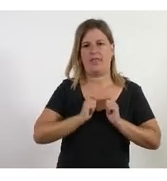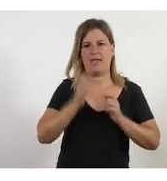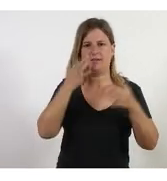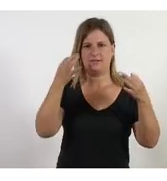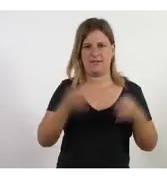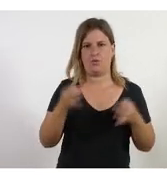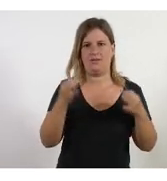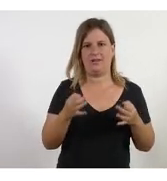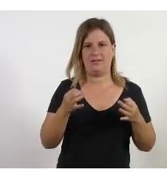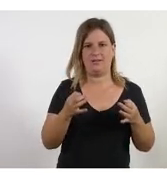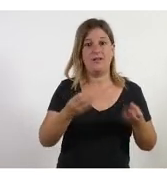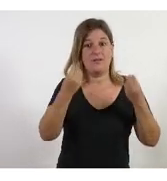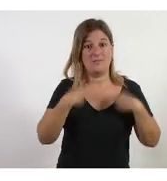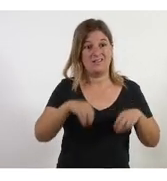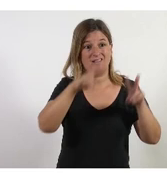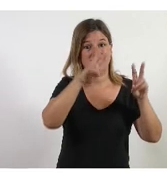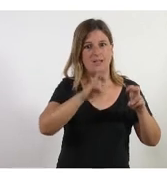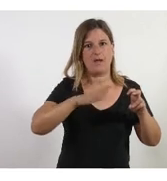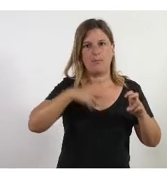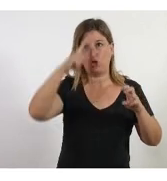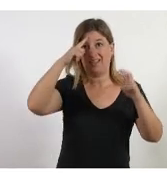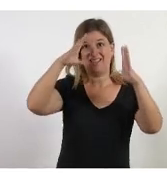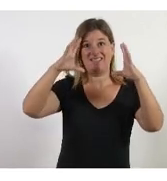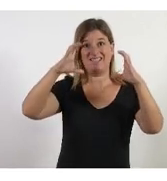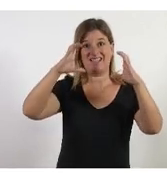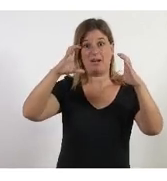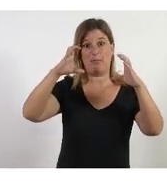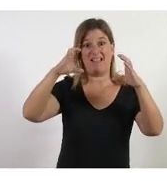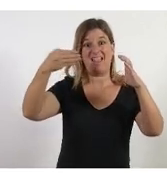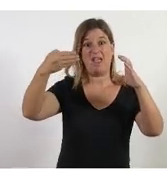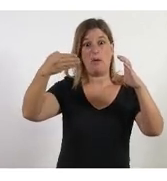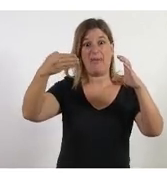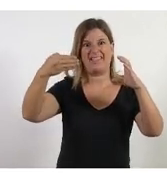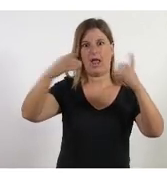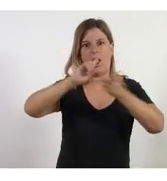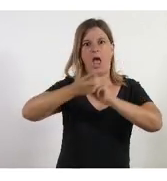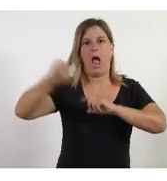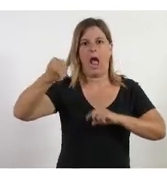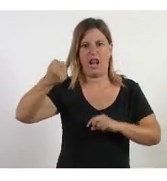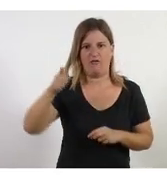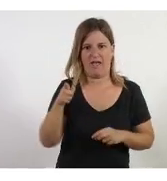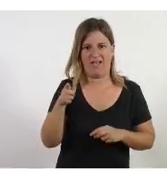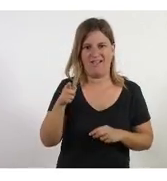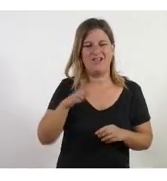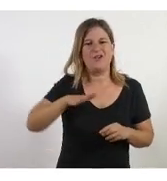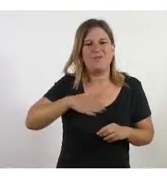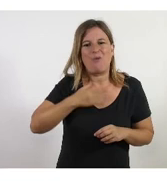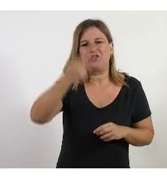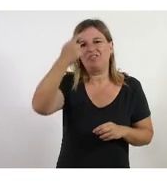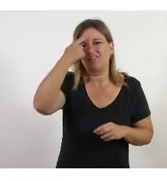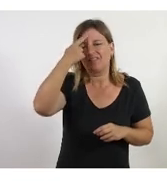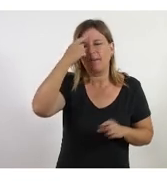i ens permet baixar les revolucions beta a alfa i ens permet veure les coses amb molta